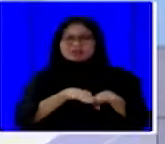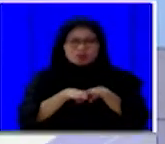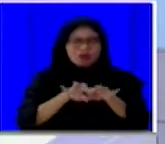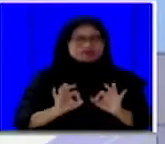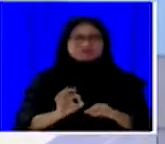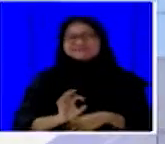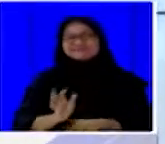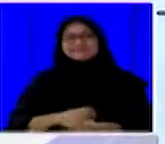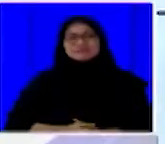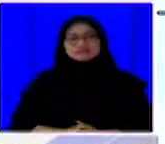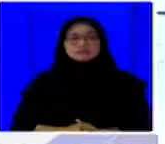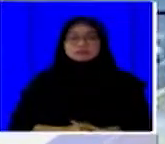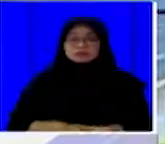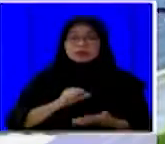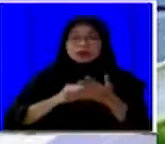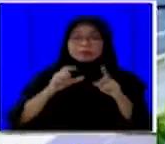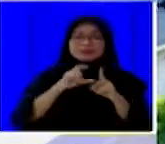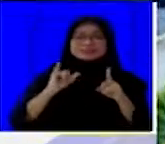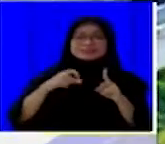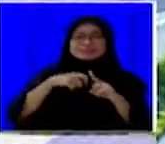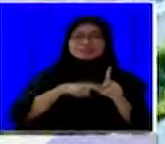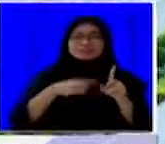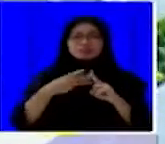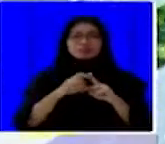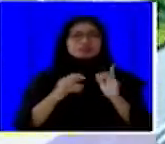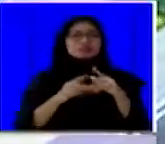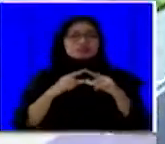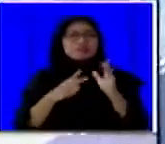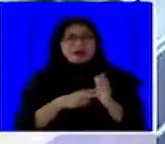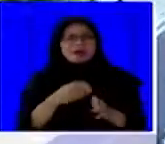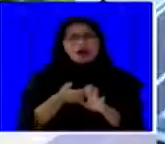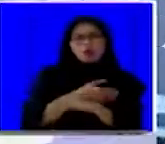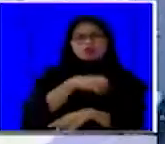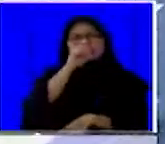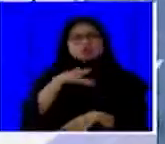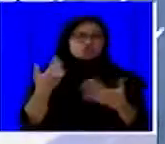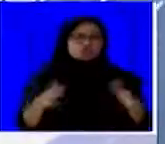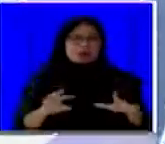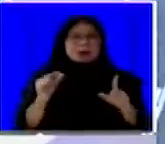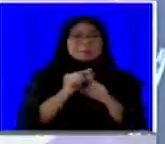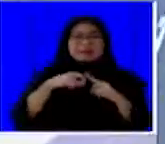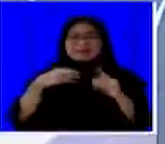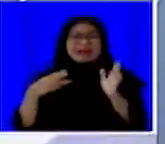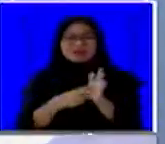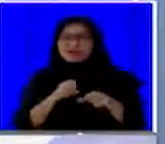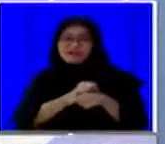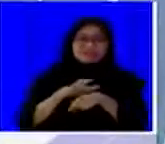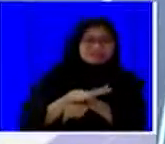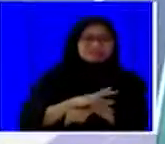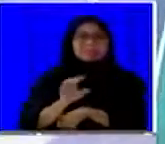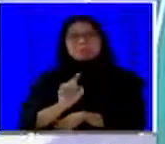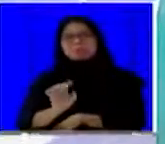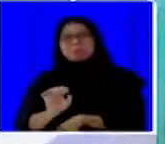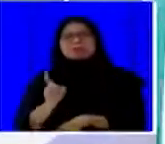sudah sesuai prediksi. Epidemiolog Diki Budiman menyampaikan sejak awal bahwa PPKM tidak akan efektif selama masih ada